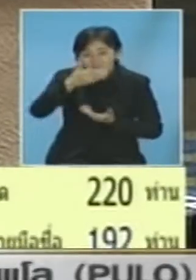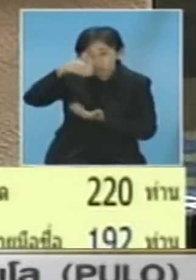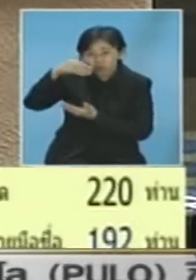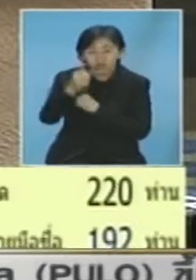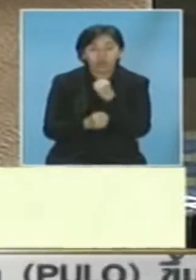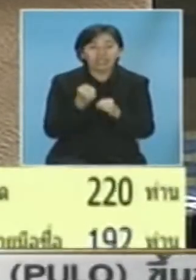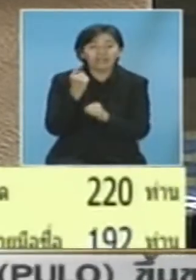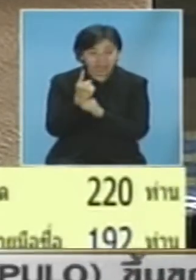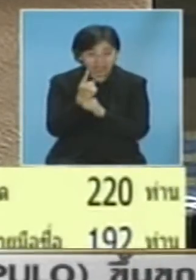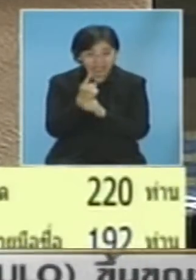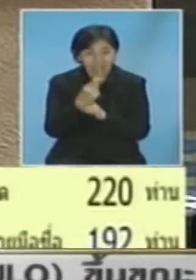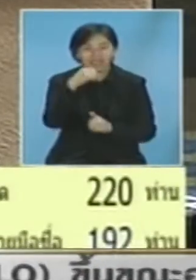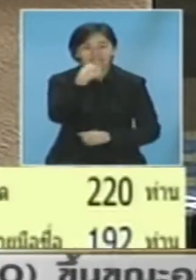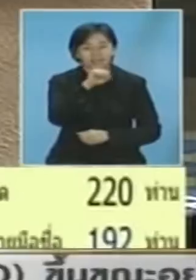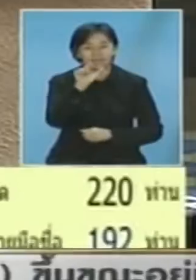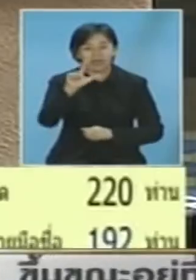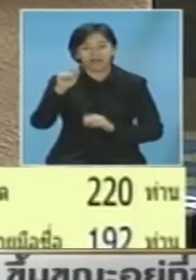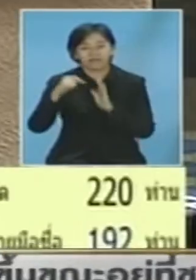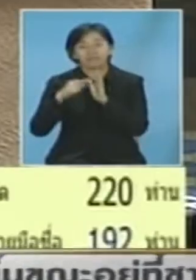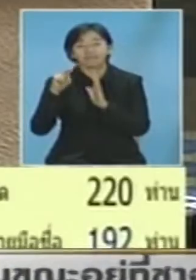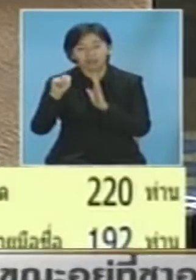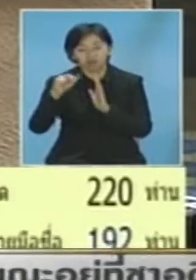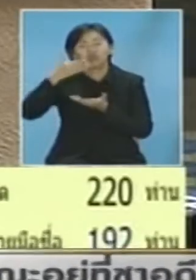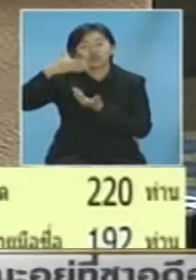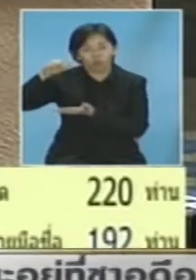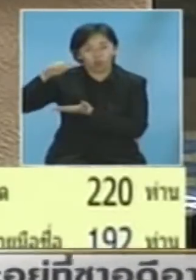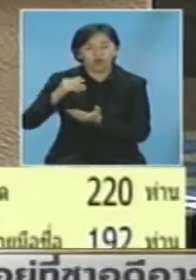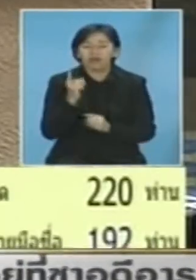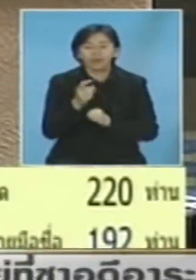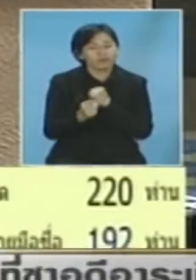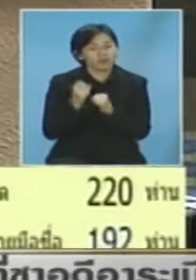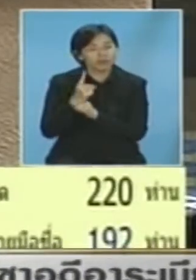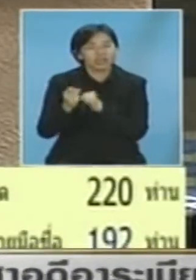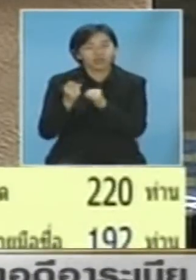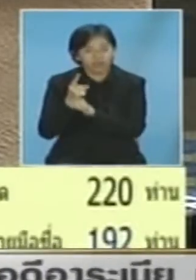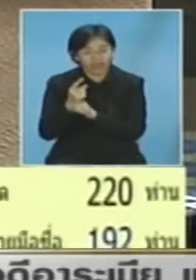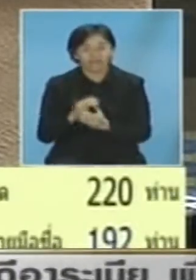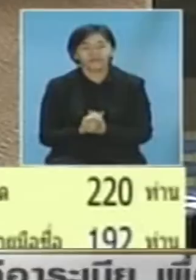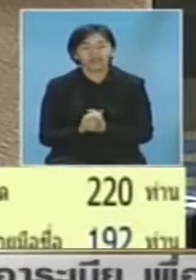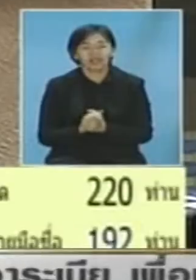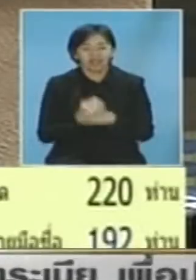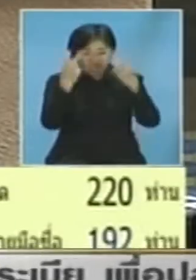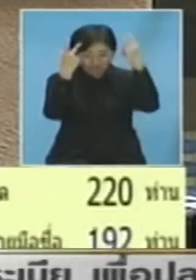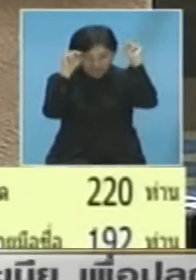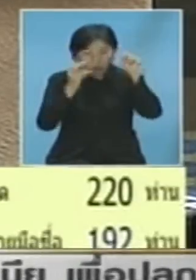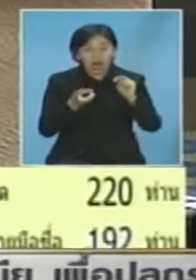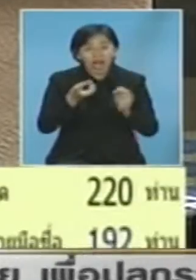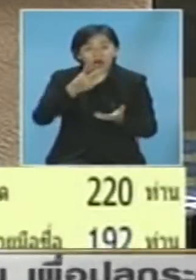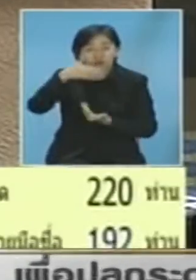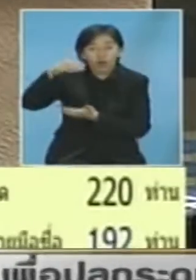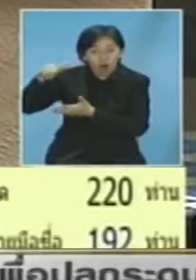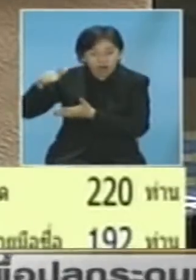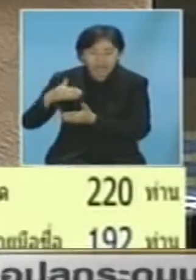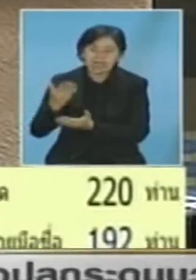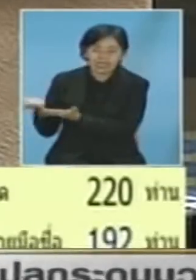ประมาณ10ล้านตันซึ่งเป็นไปตามข้อมูลของนายกกิติมศักดิ์ผู้ส่งออกข้าวไทยซึ่งมาให้ถ้อย